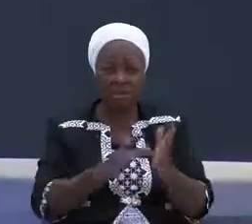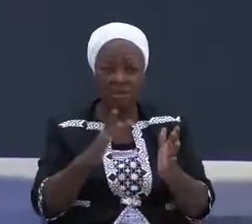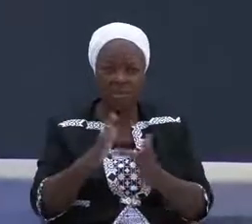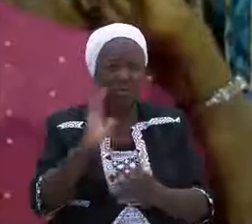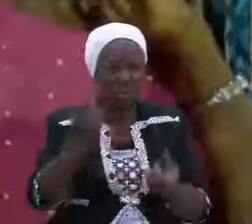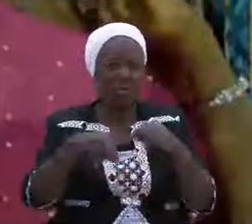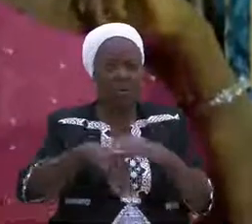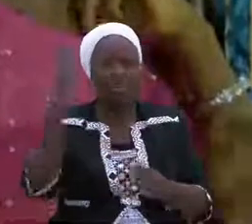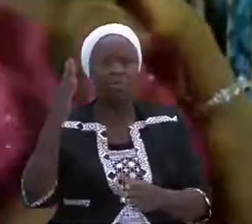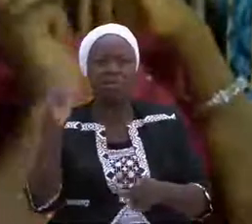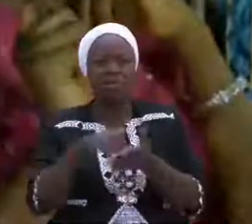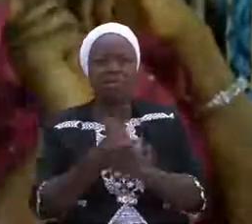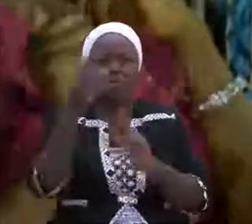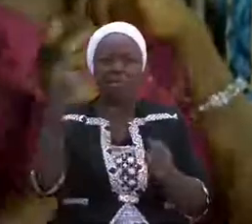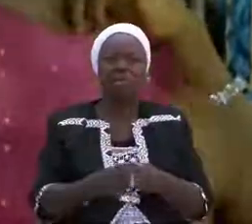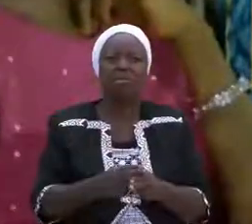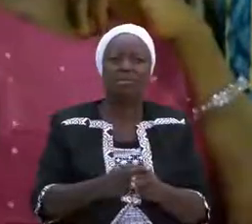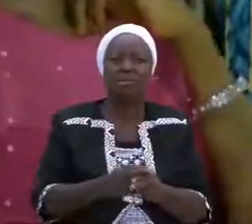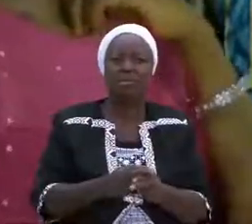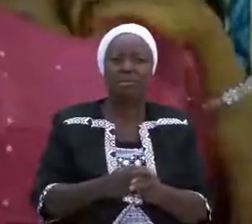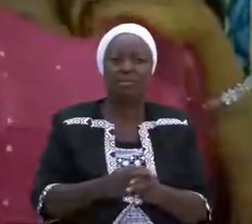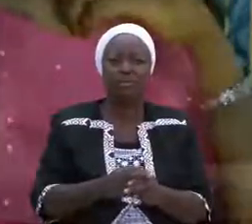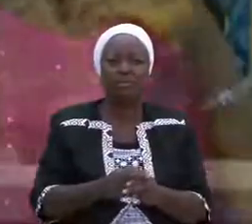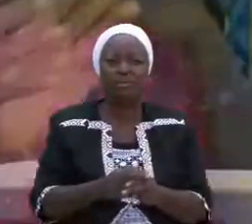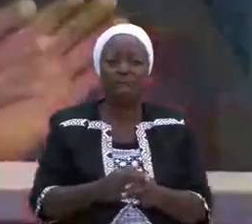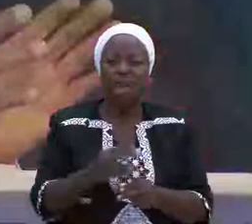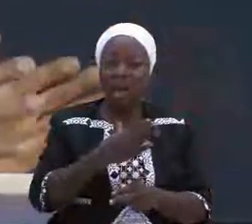va sortir ce soir.